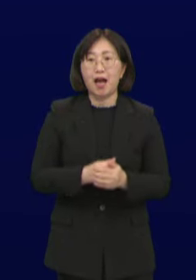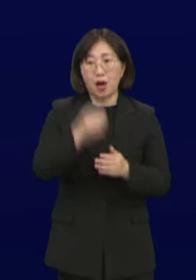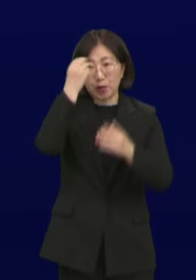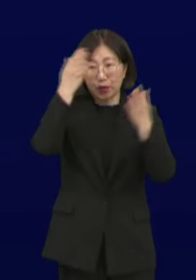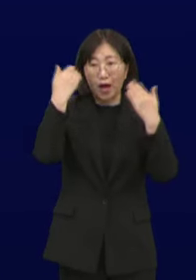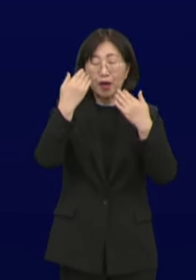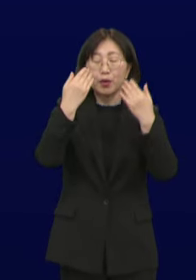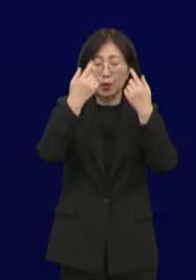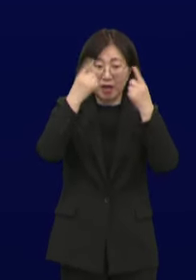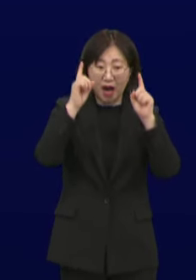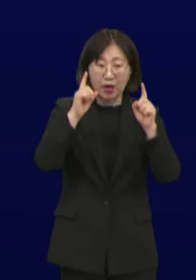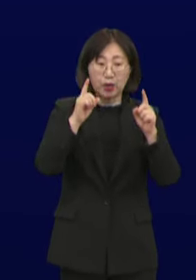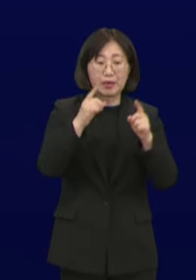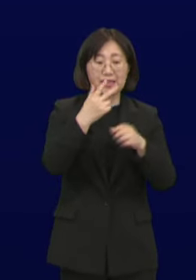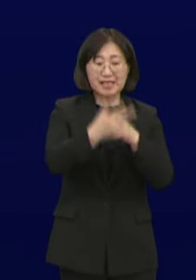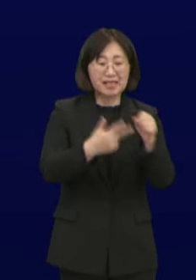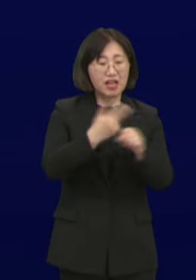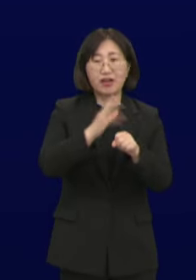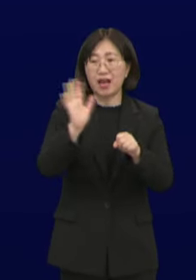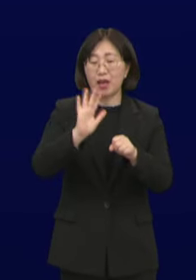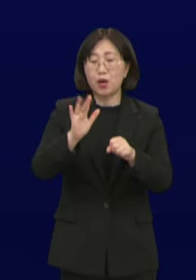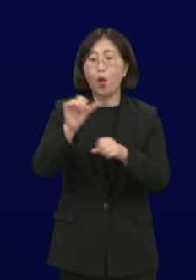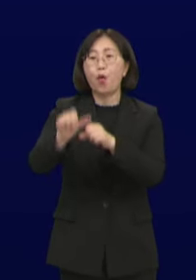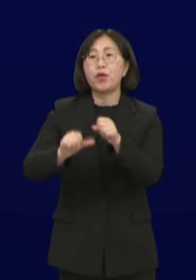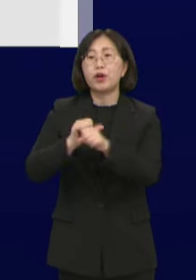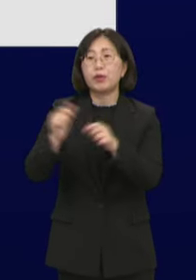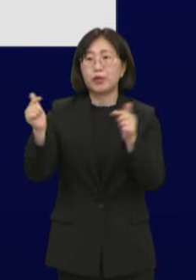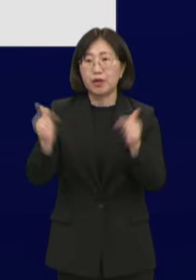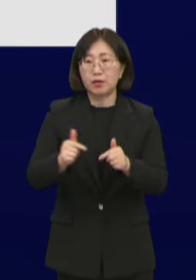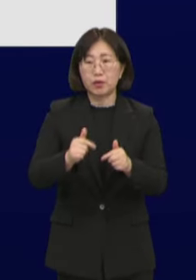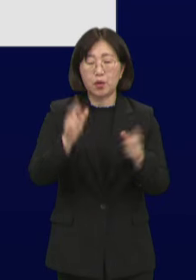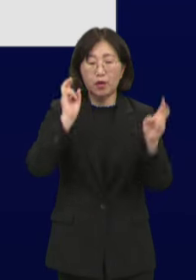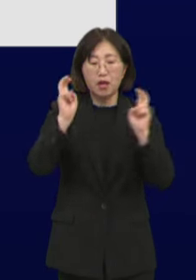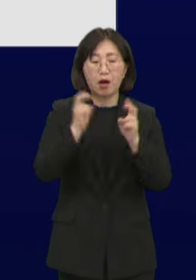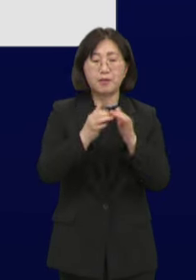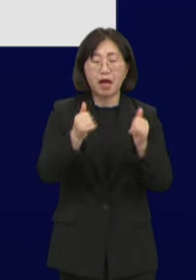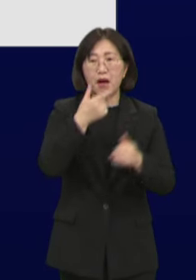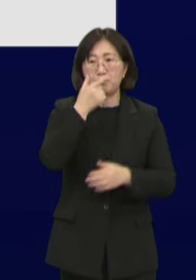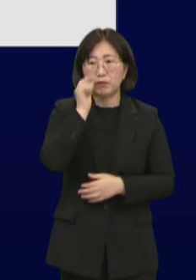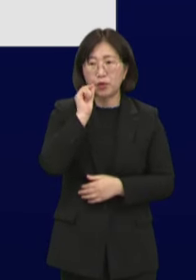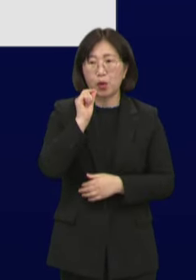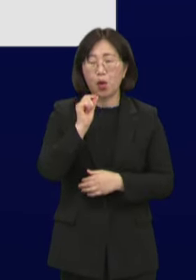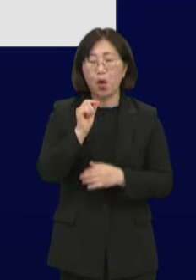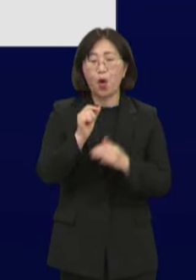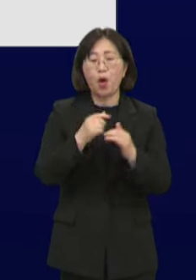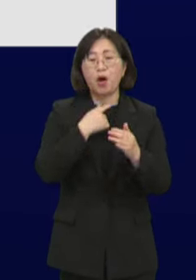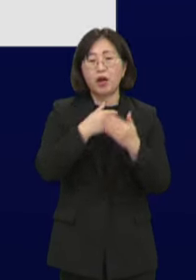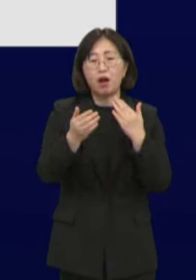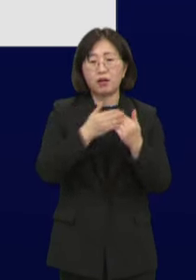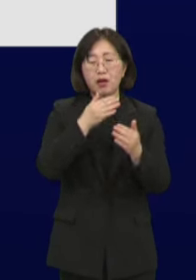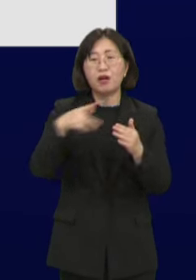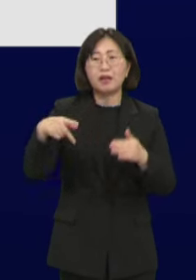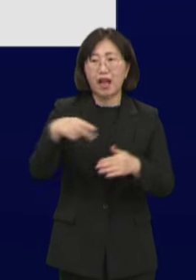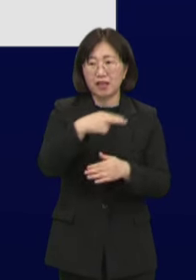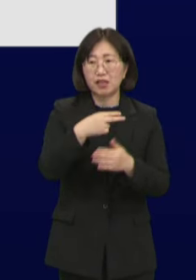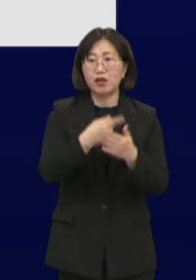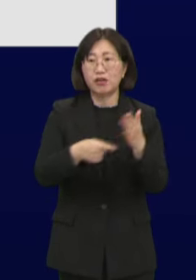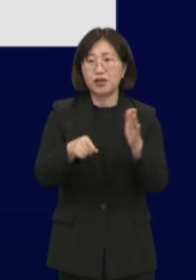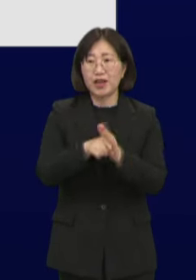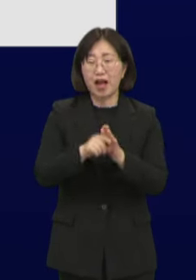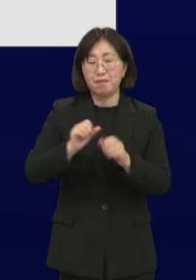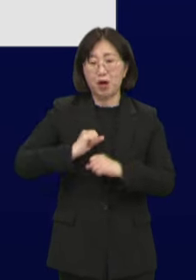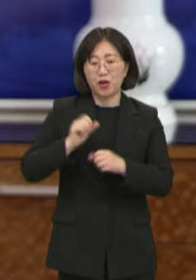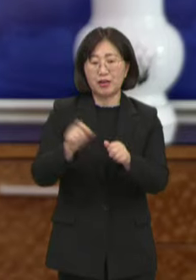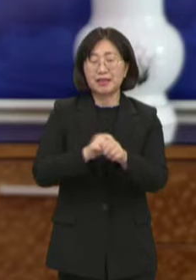과정을 기존 7년에서 5년으로 단축하고 기업 인력난과 인재 경력 단절 해소를 위한 병역 특례 제도